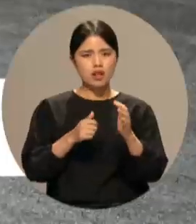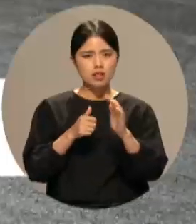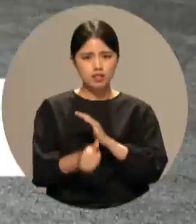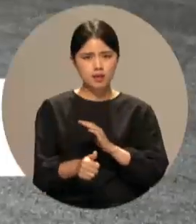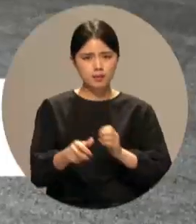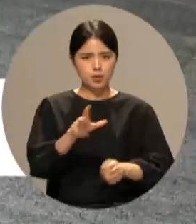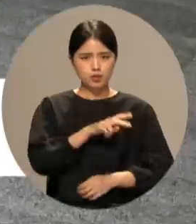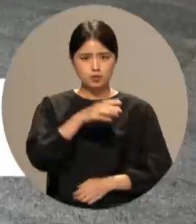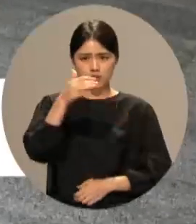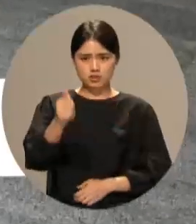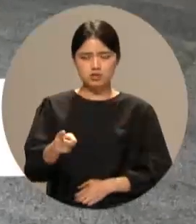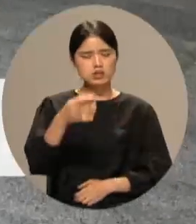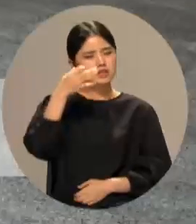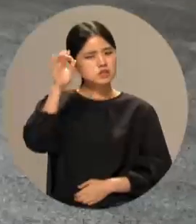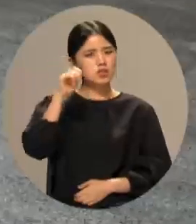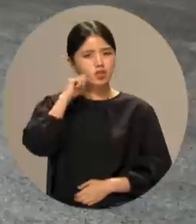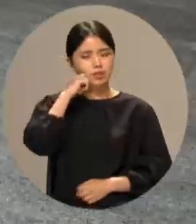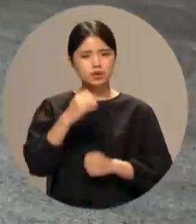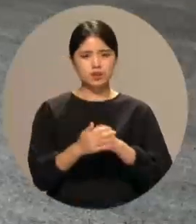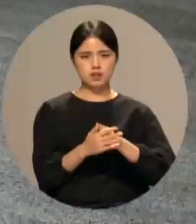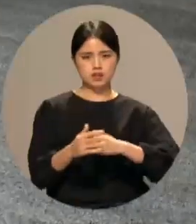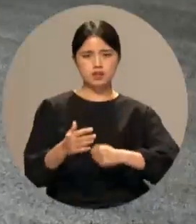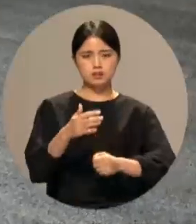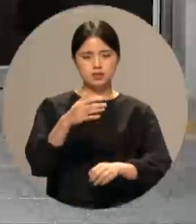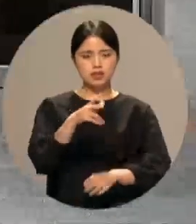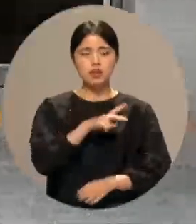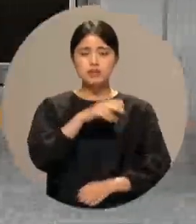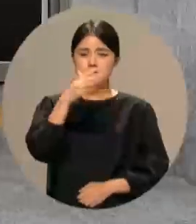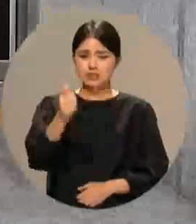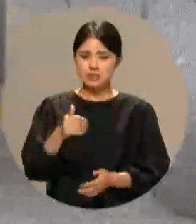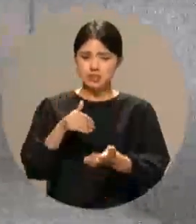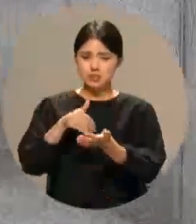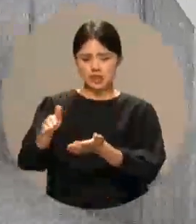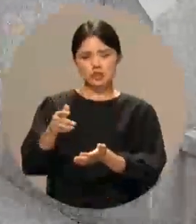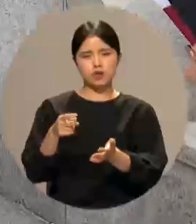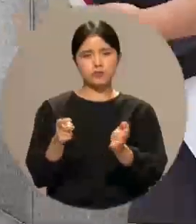수장이 된 것을 인정할 수 없다며 의장 사퇴를 촉구했습니다